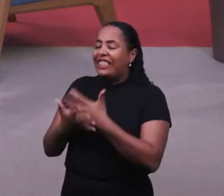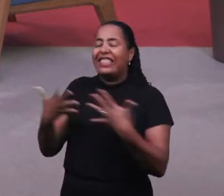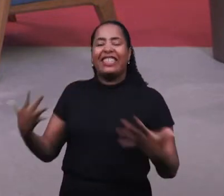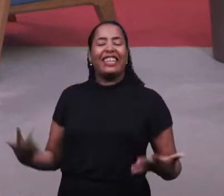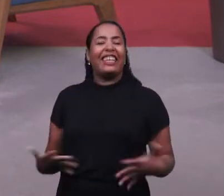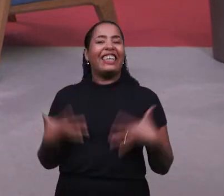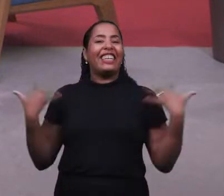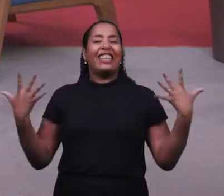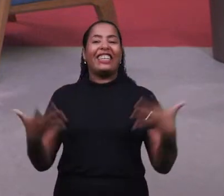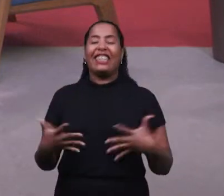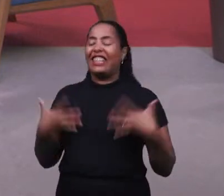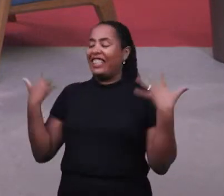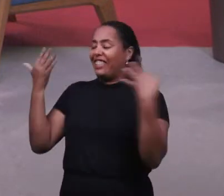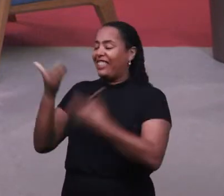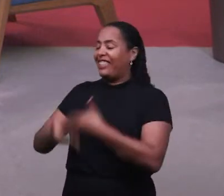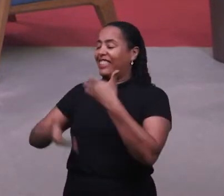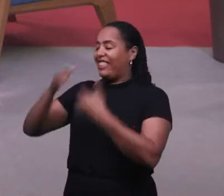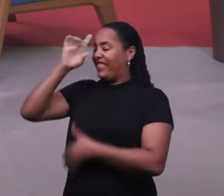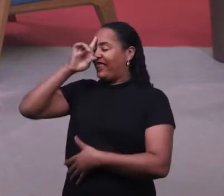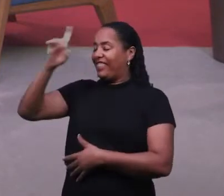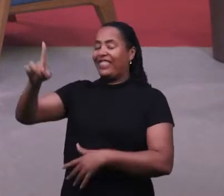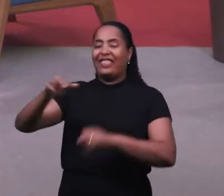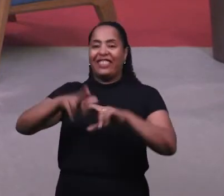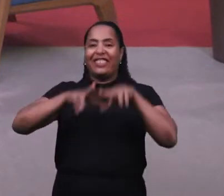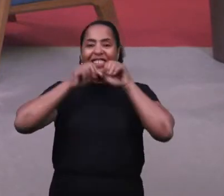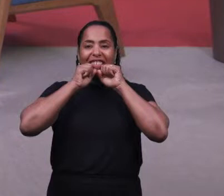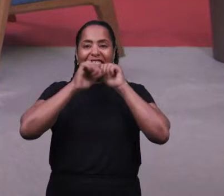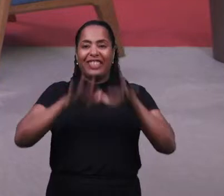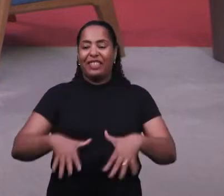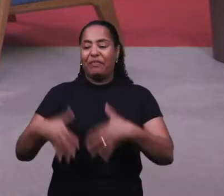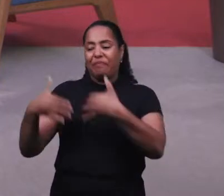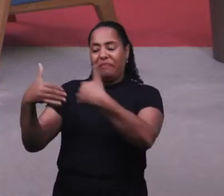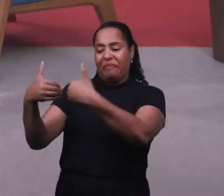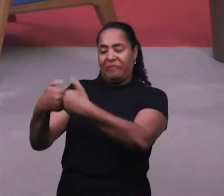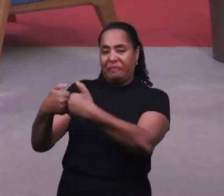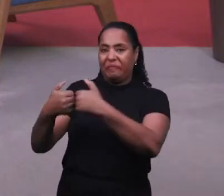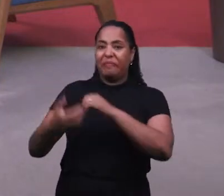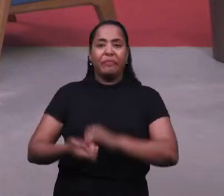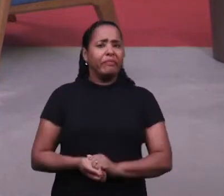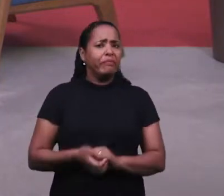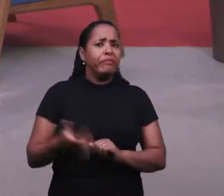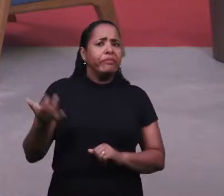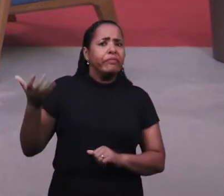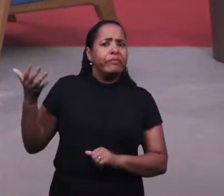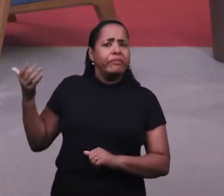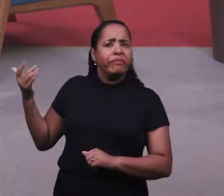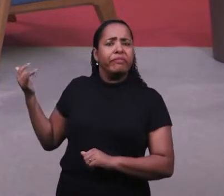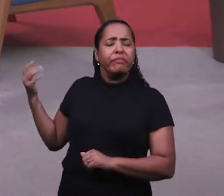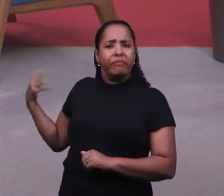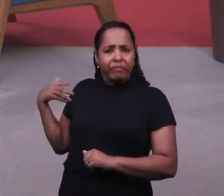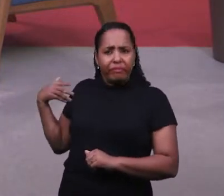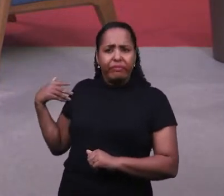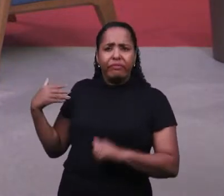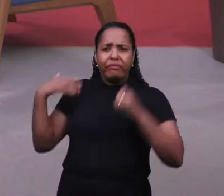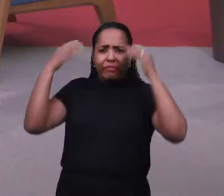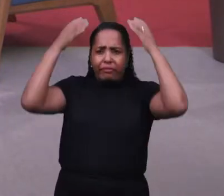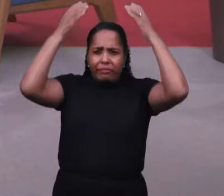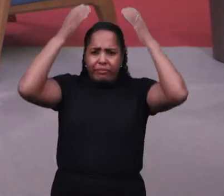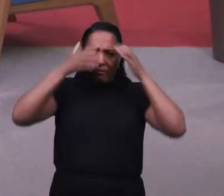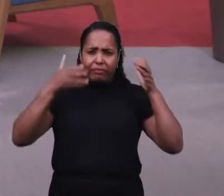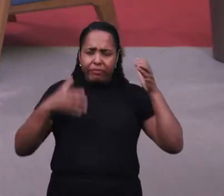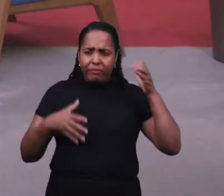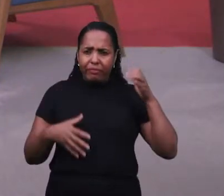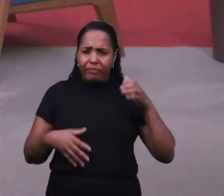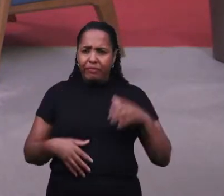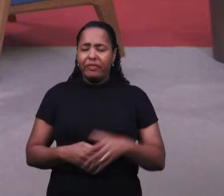mains. Il s'est réjoui devant le Seigneur pour la bénédiction de l'arche. Donc, au passé, le roi,